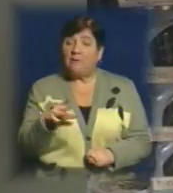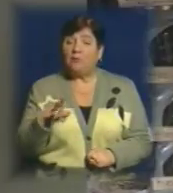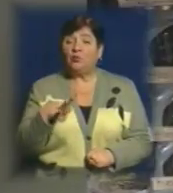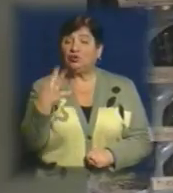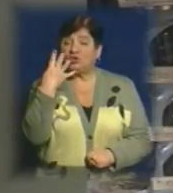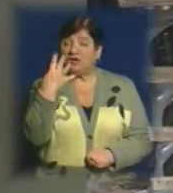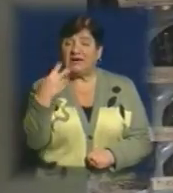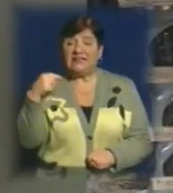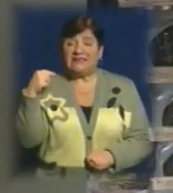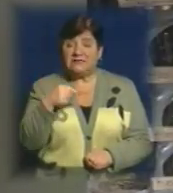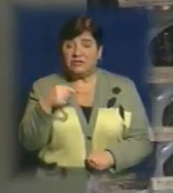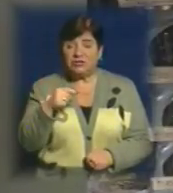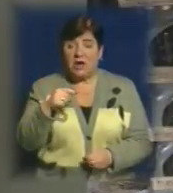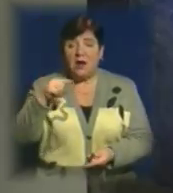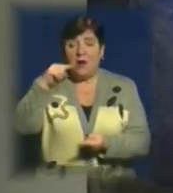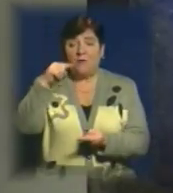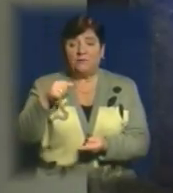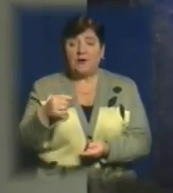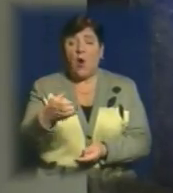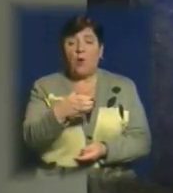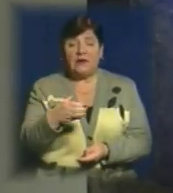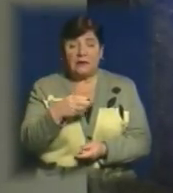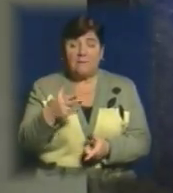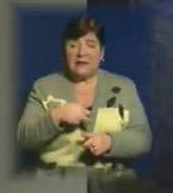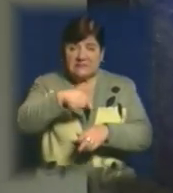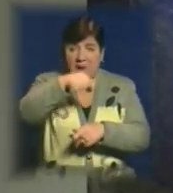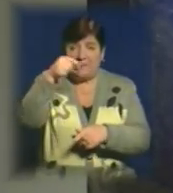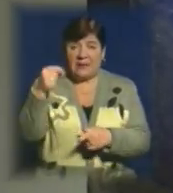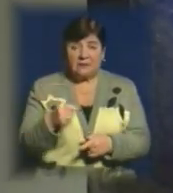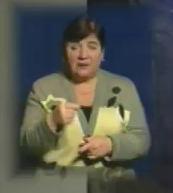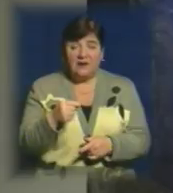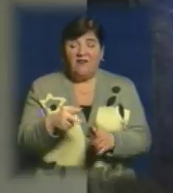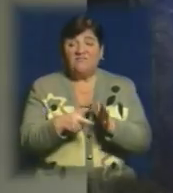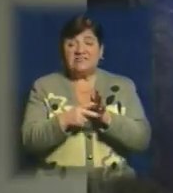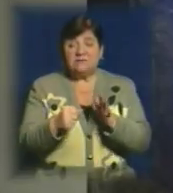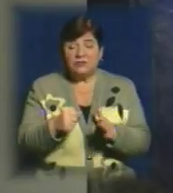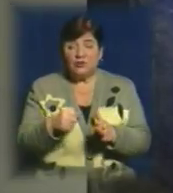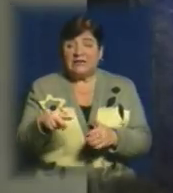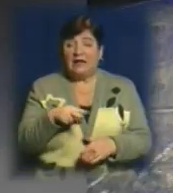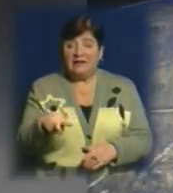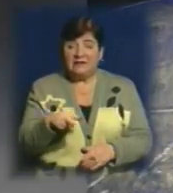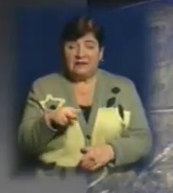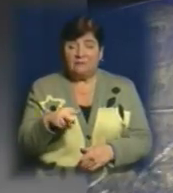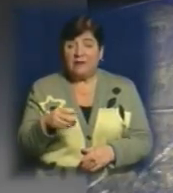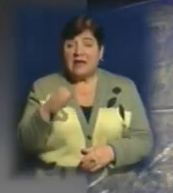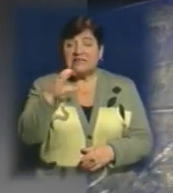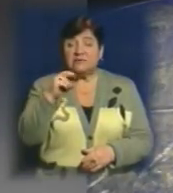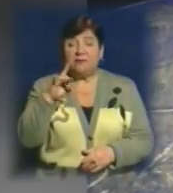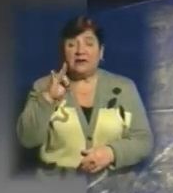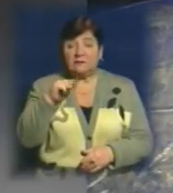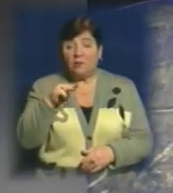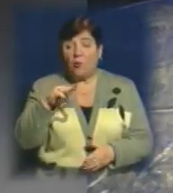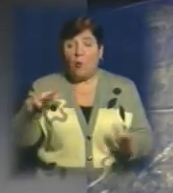4000 пляшок горілки по пів літра кожна, без марок акцизного податку. 800 літрів рідини із запахом спирту у бочках, а